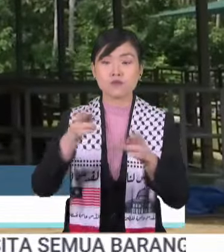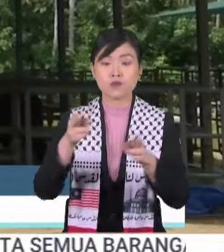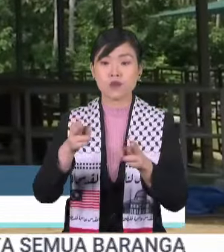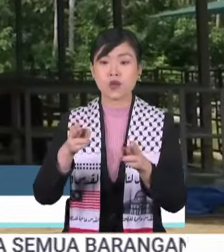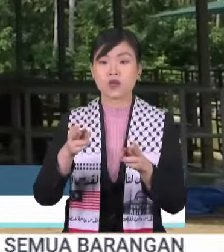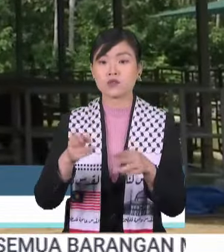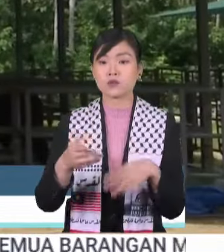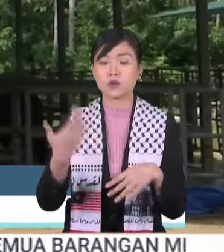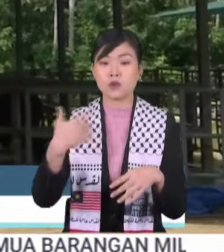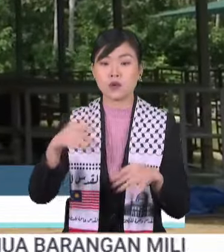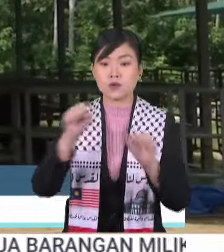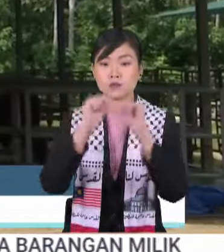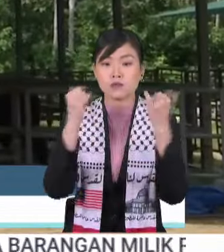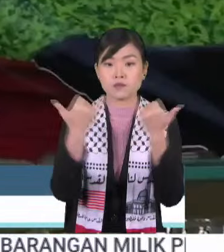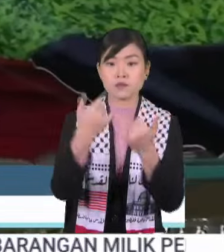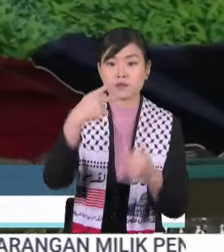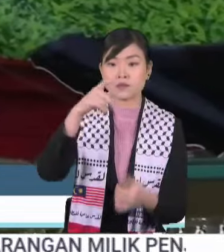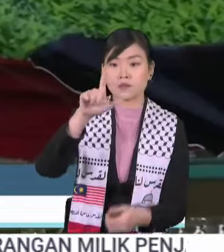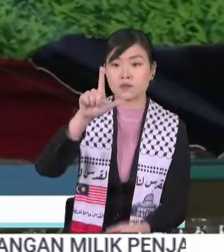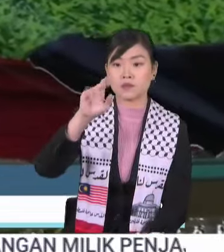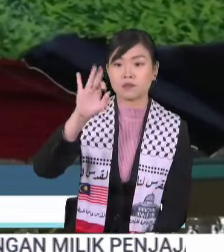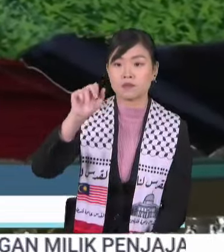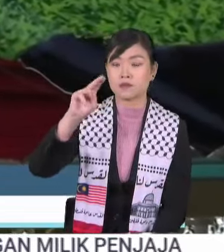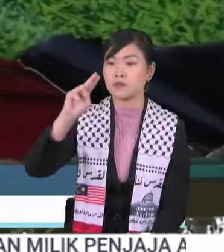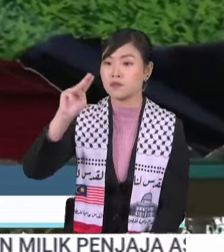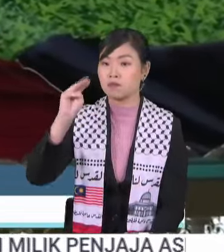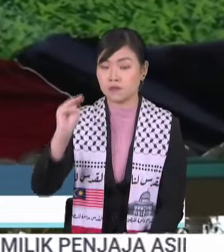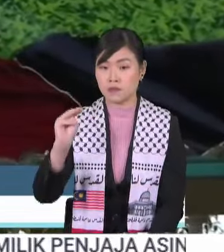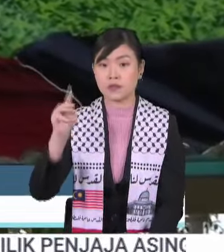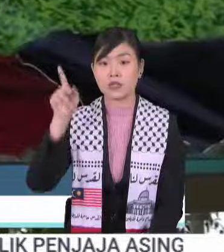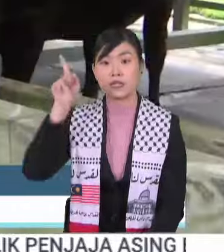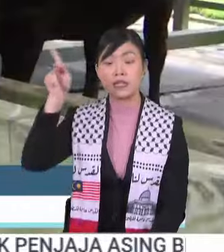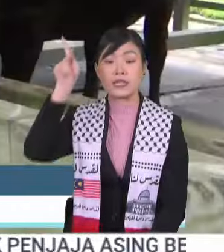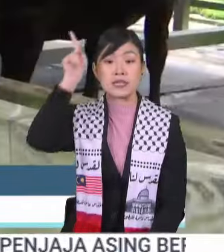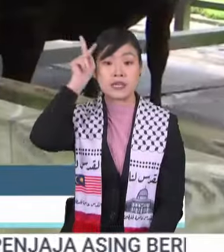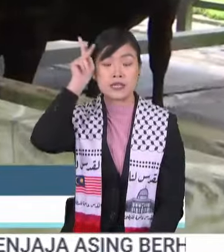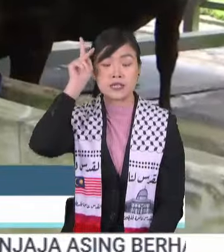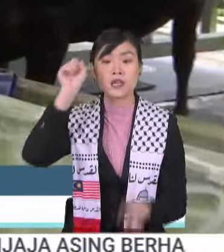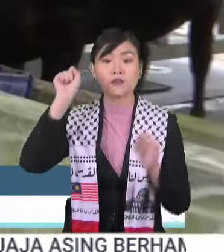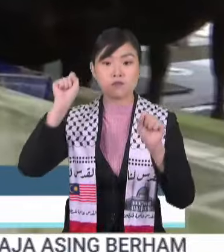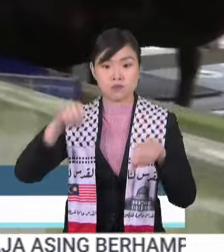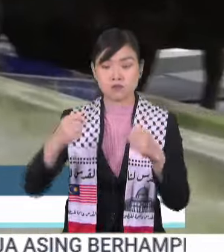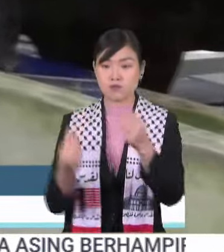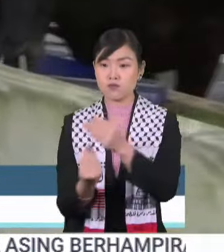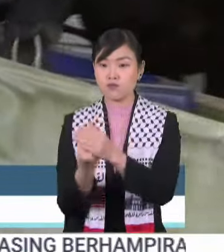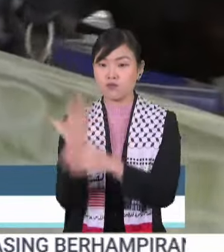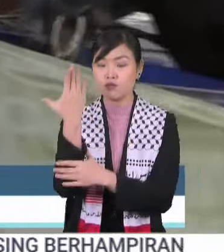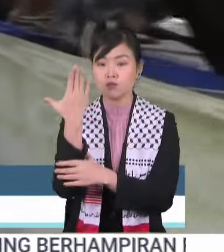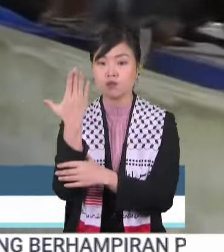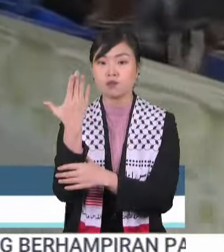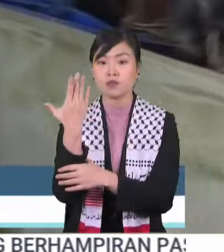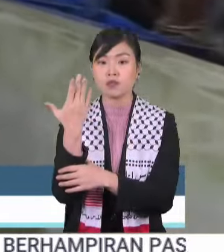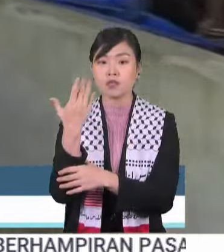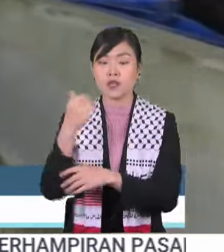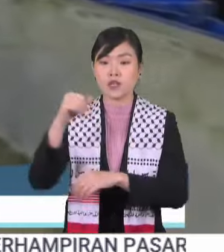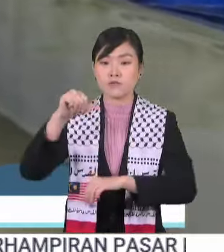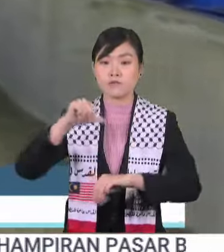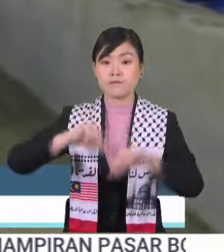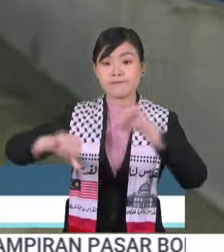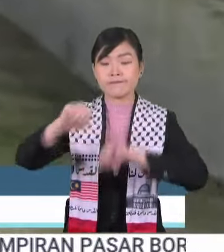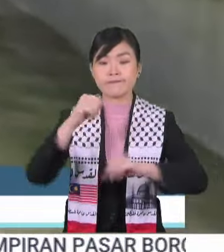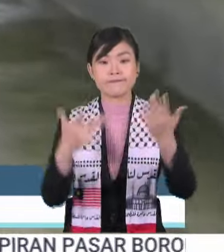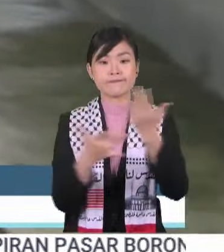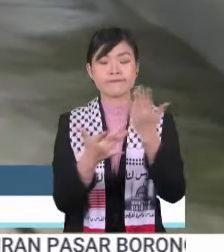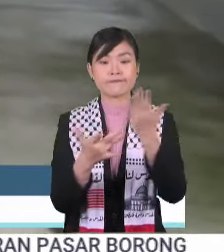dijalankan oleh Syarikat k Farm di kampung seneng jelawak bacok itu mampu berkembang dengan bantuan sains dan